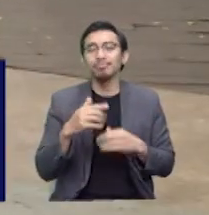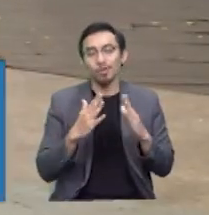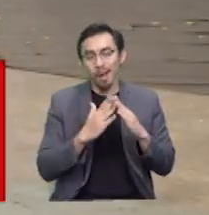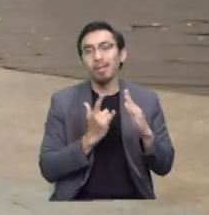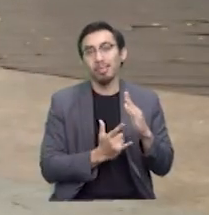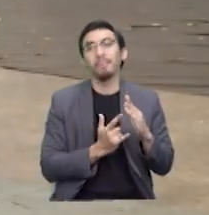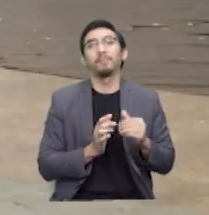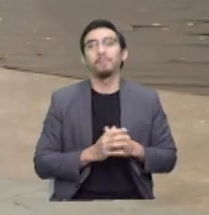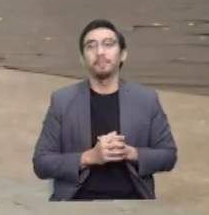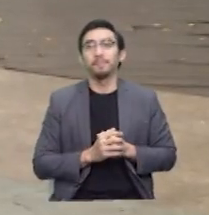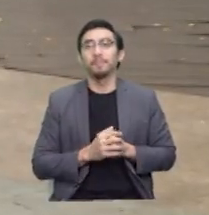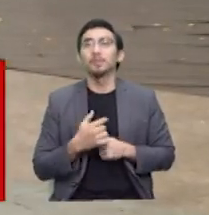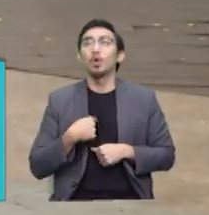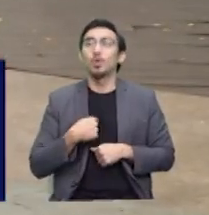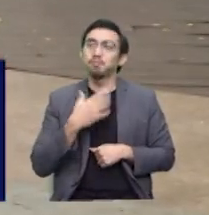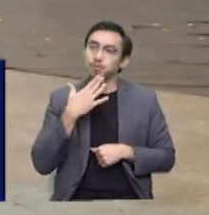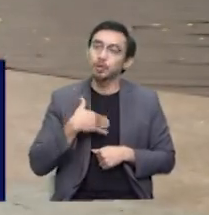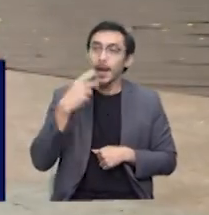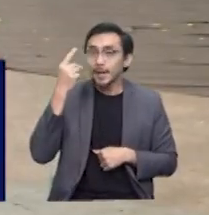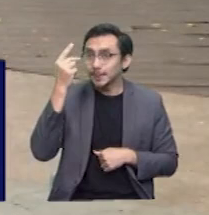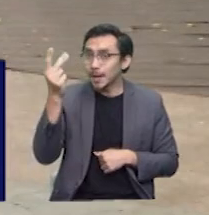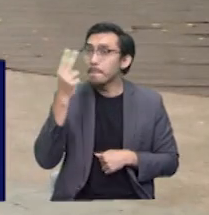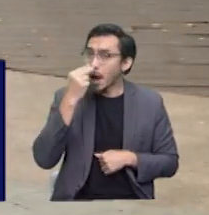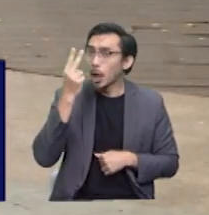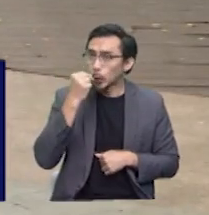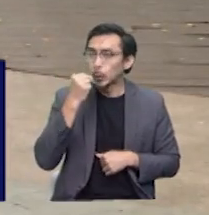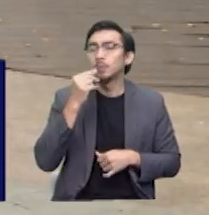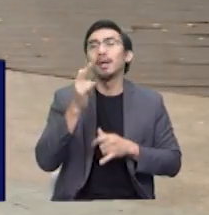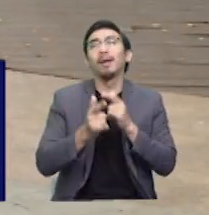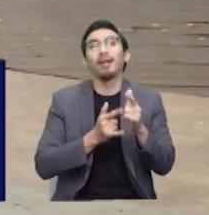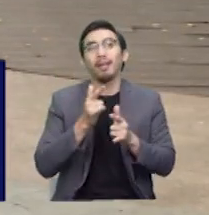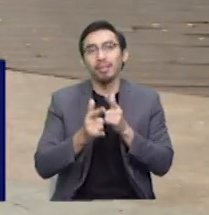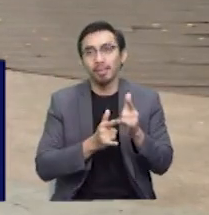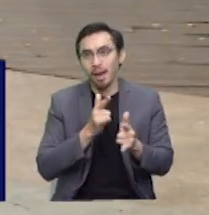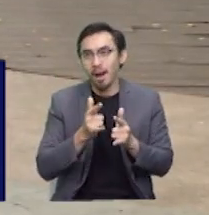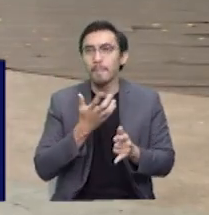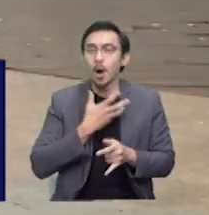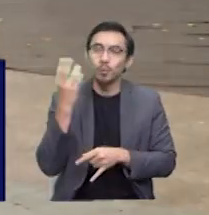Aku udah punya rencana untuk mau ke Bandung naik kereta. Mau keliling-keliling kota Braga.